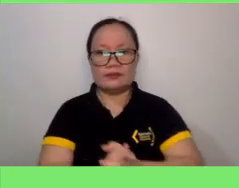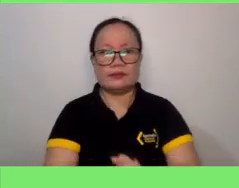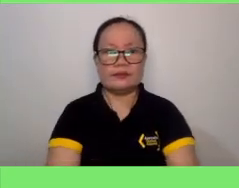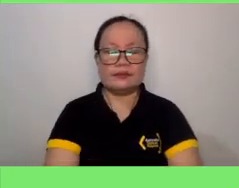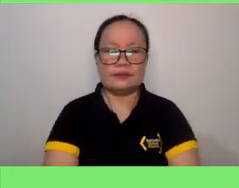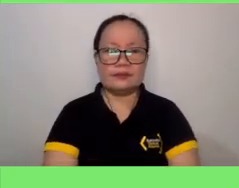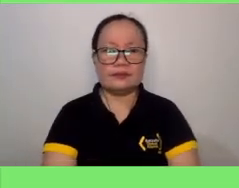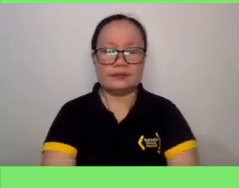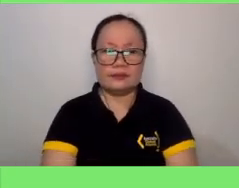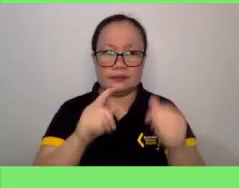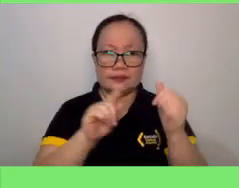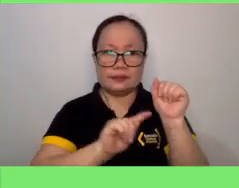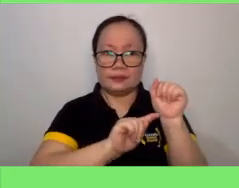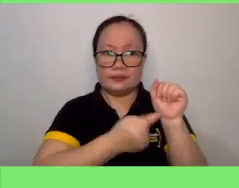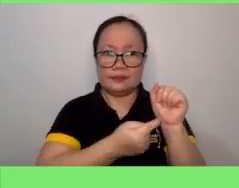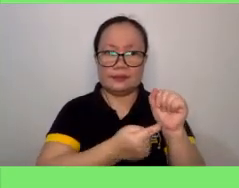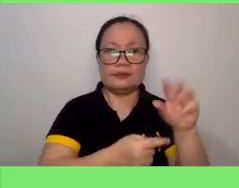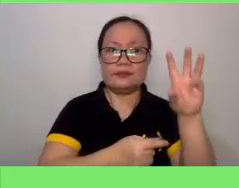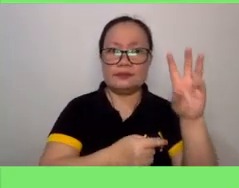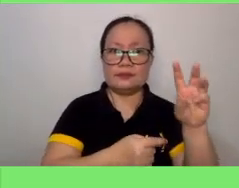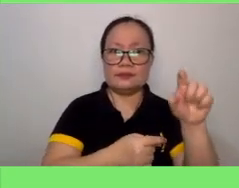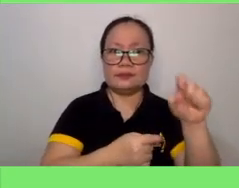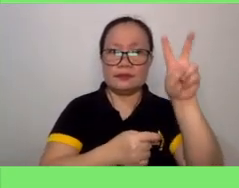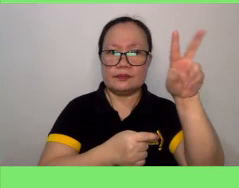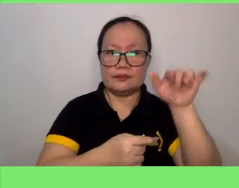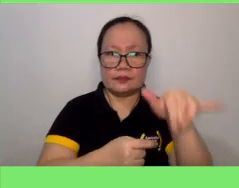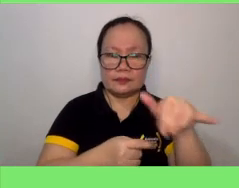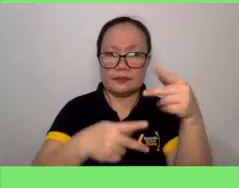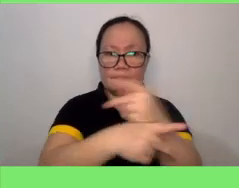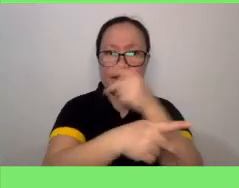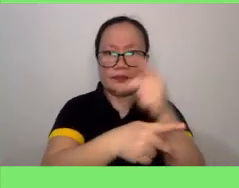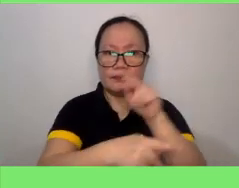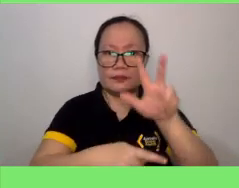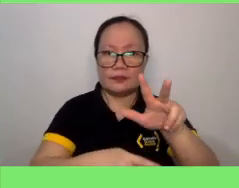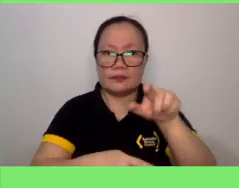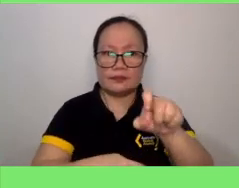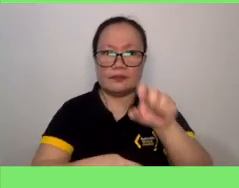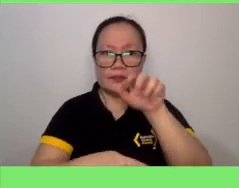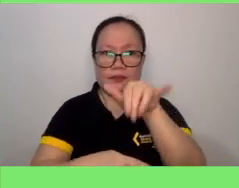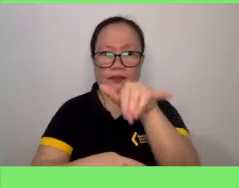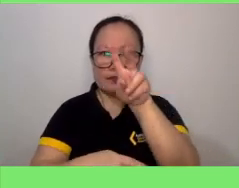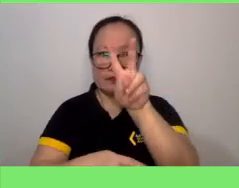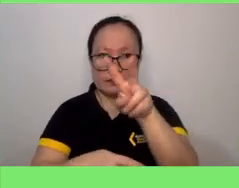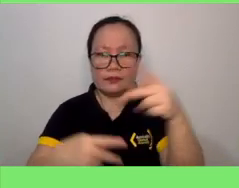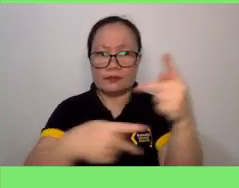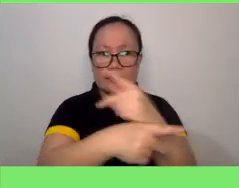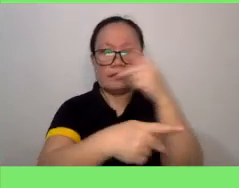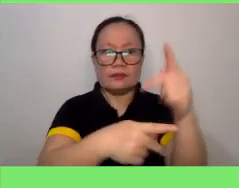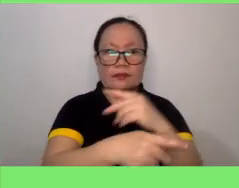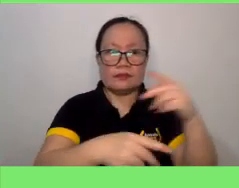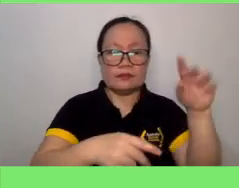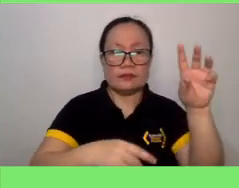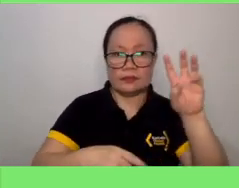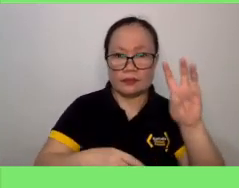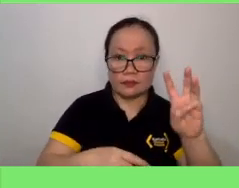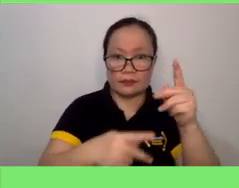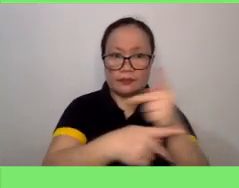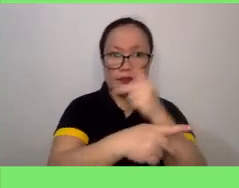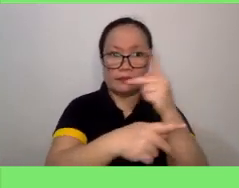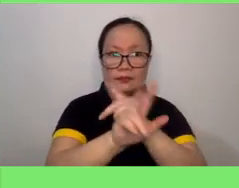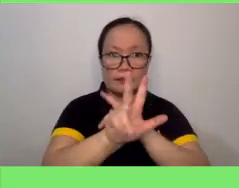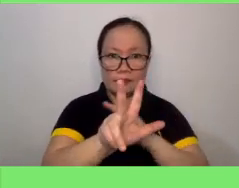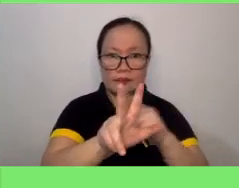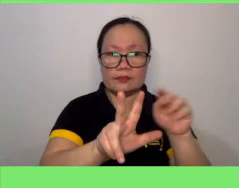term at sa third term. Okay, so let's start. So, 6x squared y times 3xy squared.